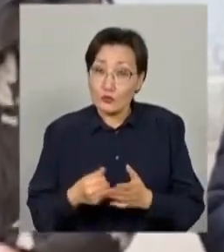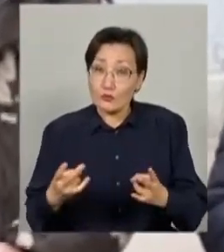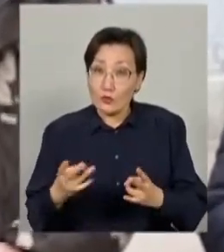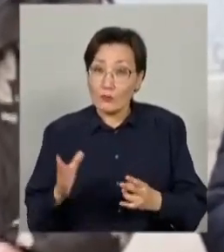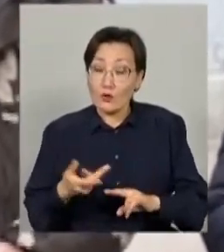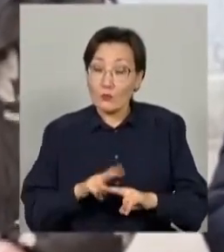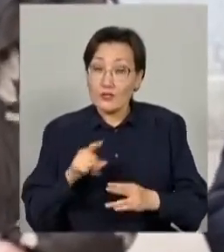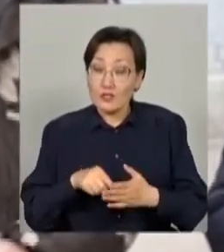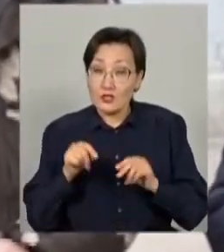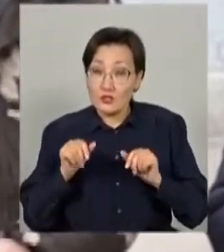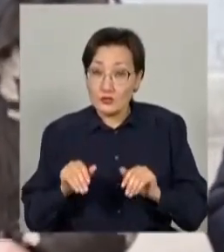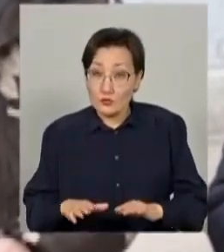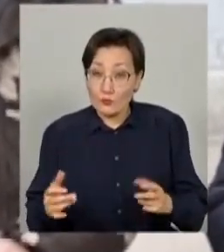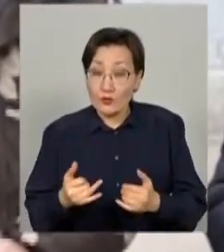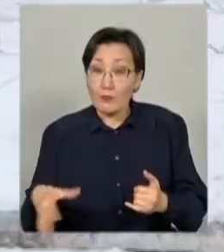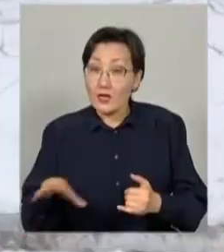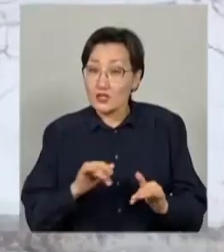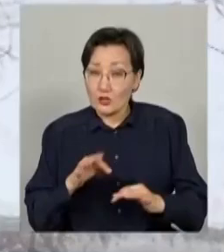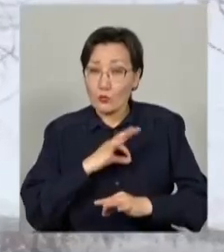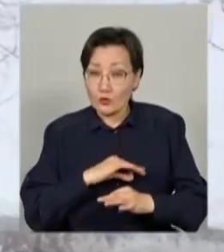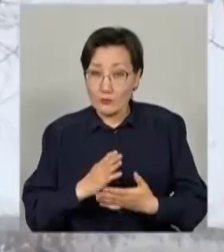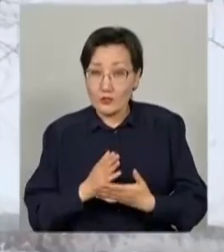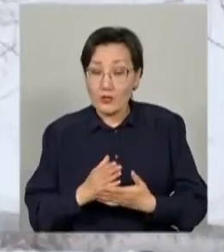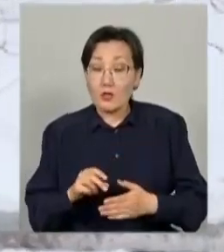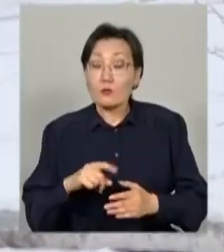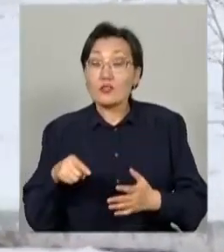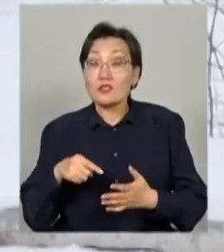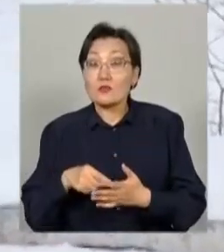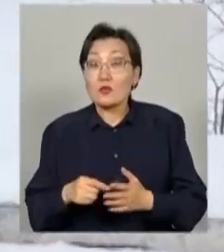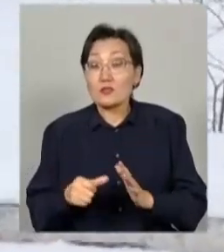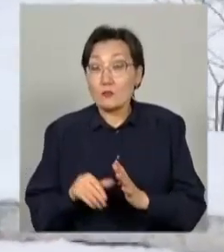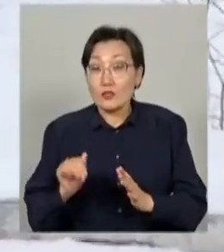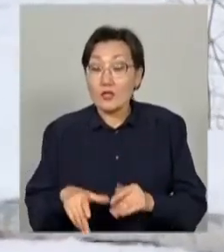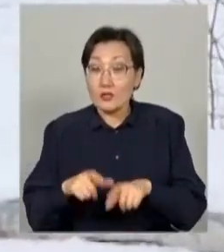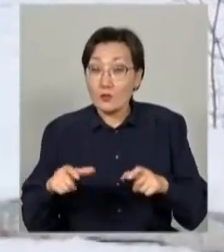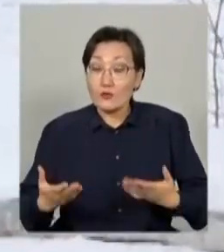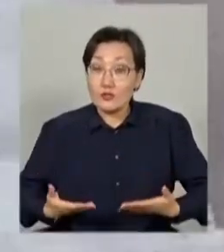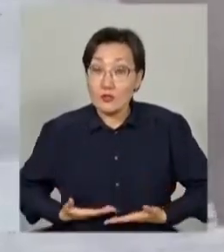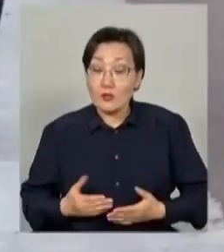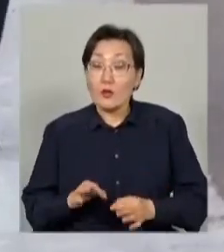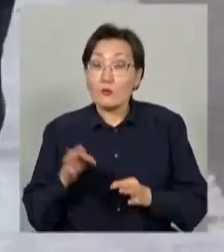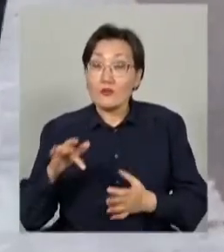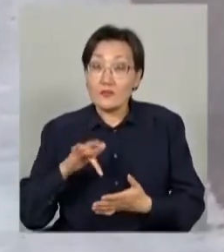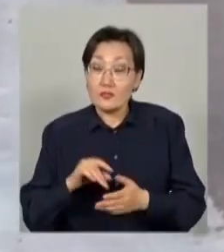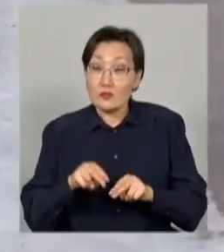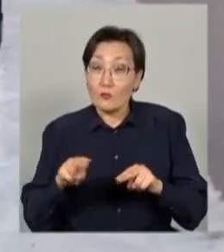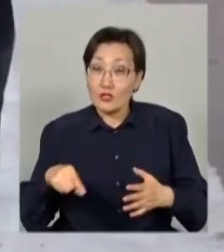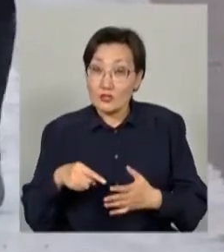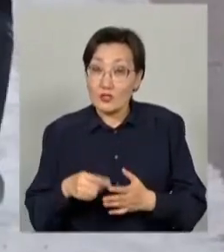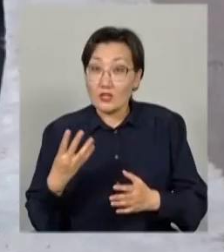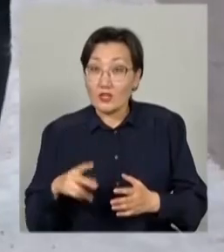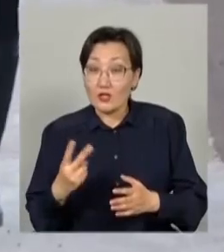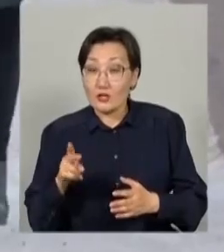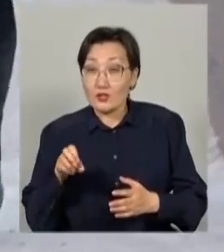мәселені тезірек шешу бойынша барлық шараларды қолданып отырмыз. Бүгінде Мамлют қаласында 6 000 адам тұрады. Ол облыс орталығы Петропавл қаласынан